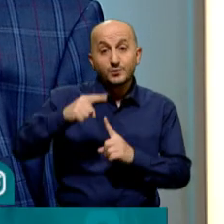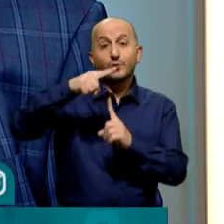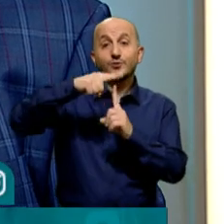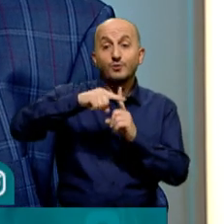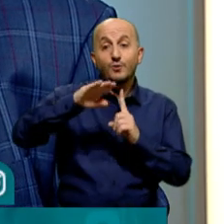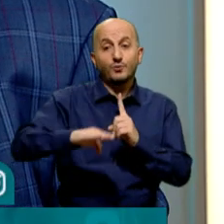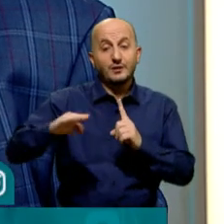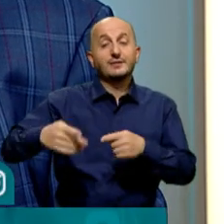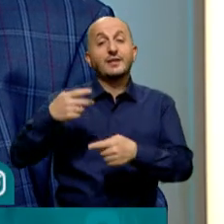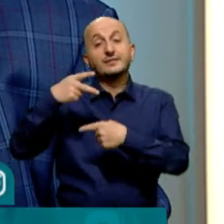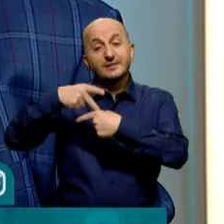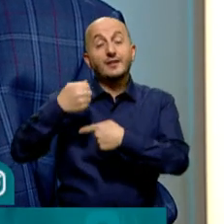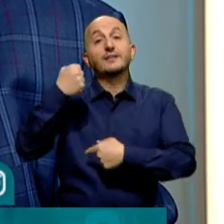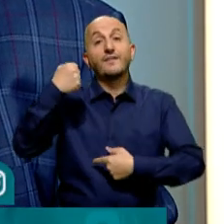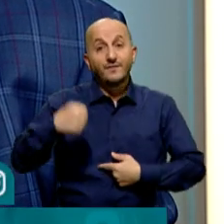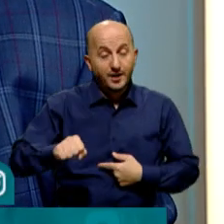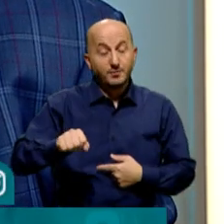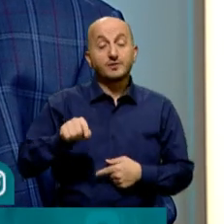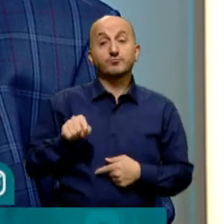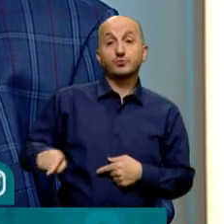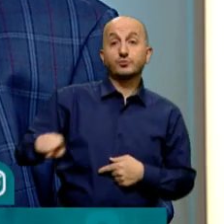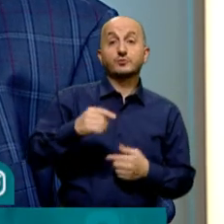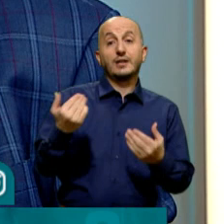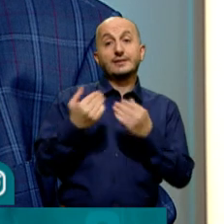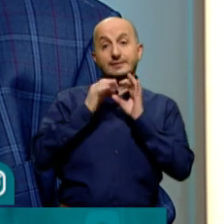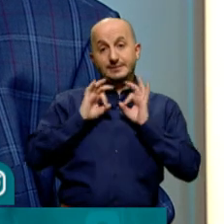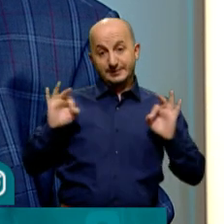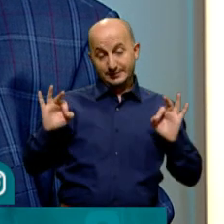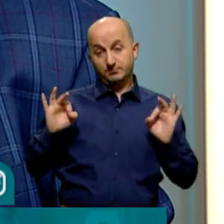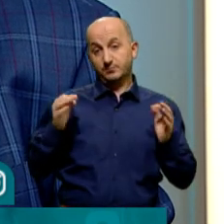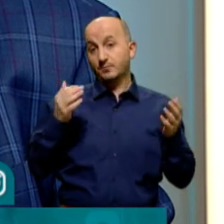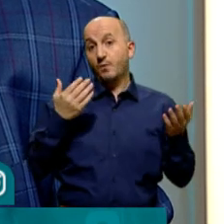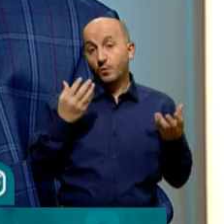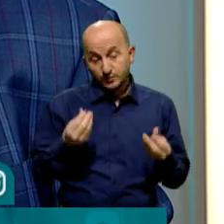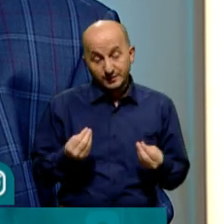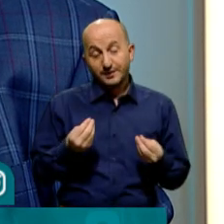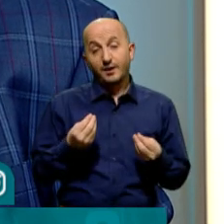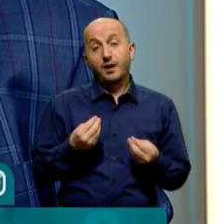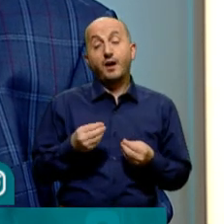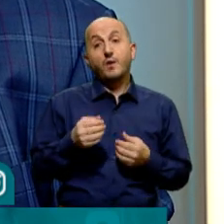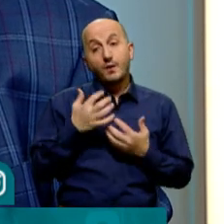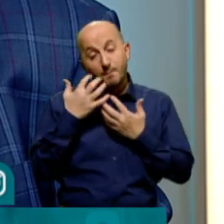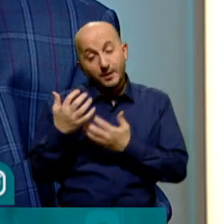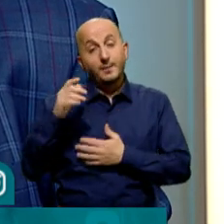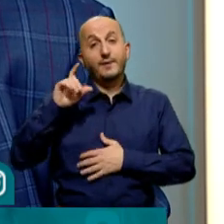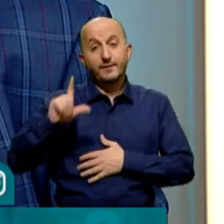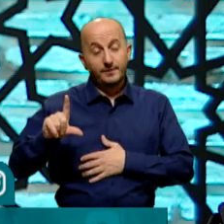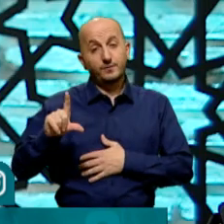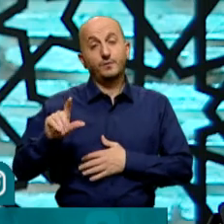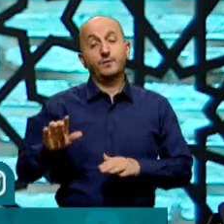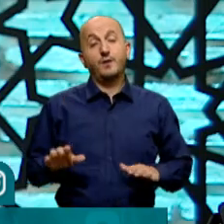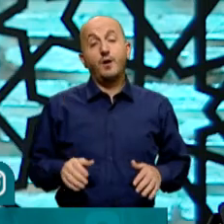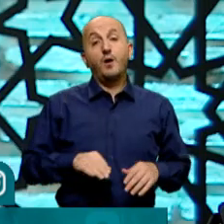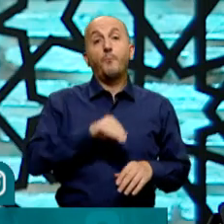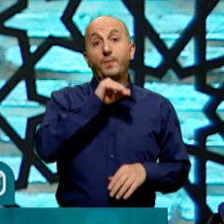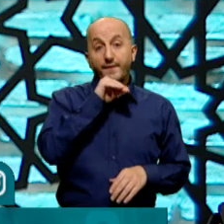veremez. Eğer bu çocuklar yetim ve kendi gelirleri yok, bunlara da bakmak gerekiyorsa, o zaman büyük